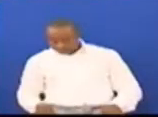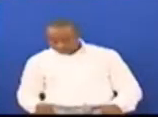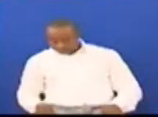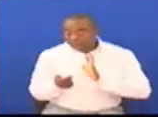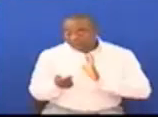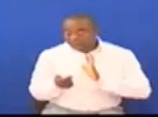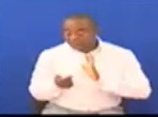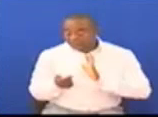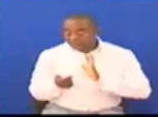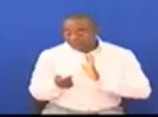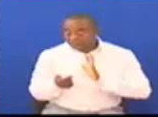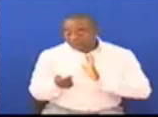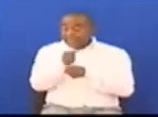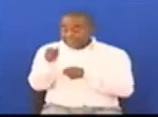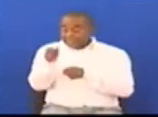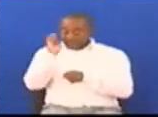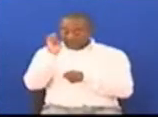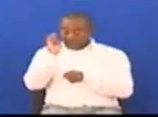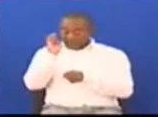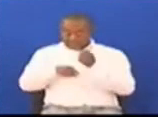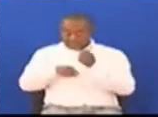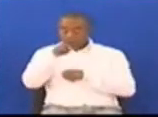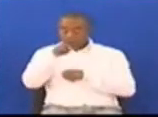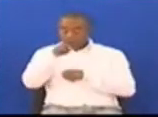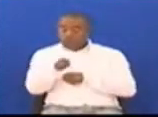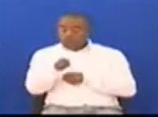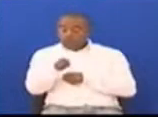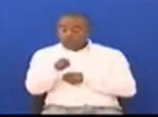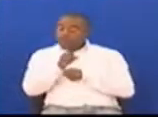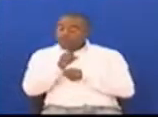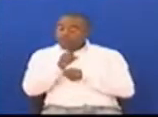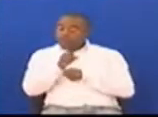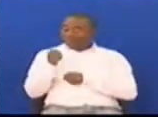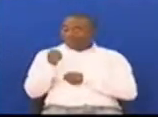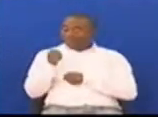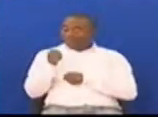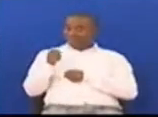ukiangalia bajeti ya mwaka huu, bajeti ya mwaka jana,